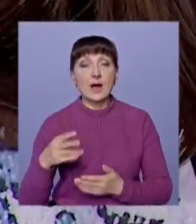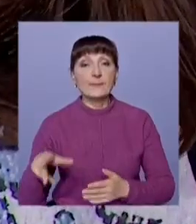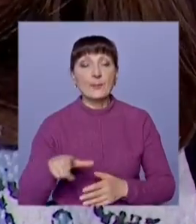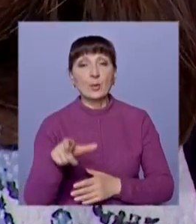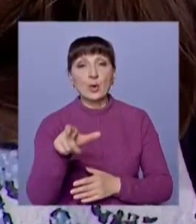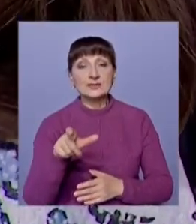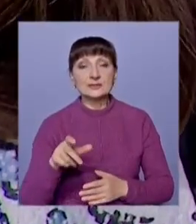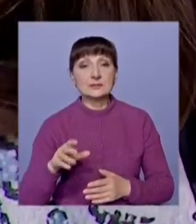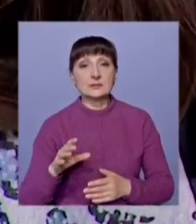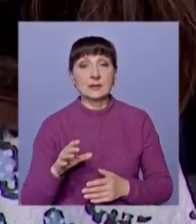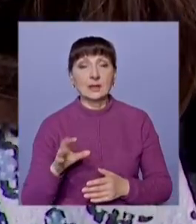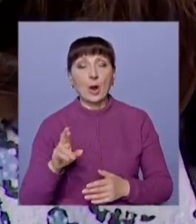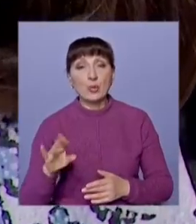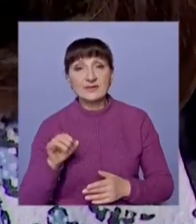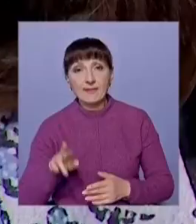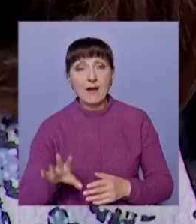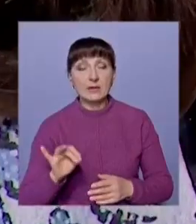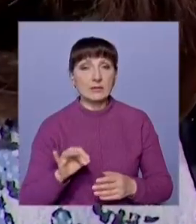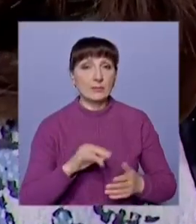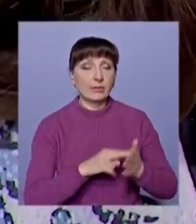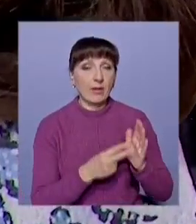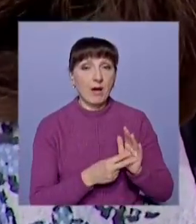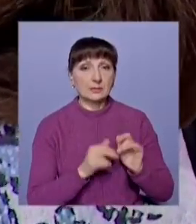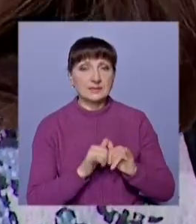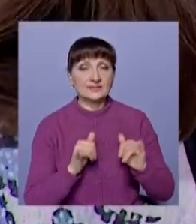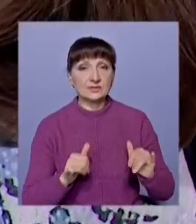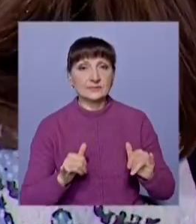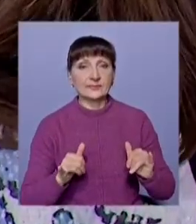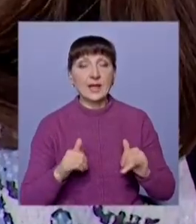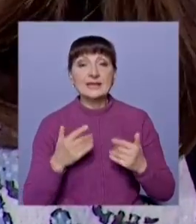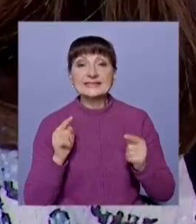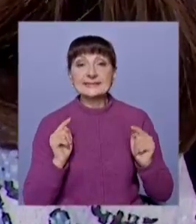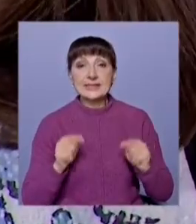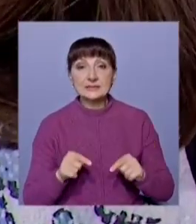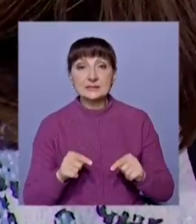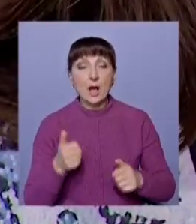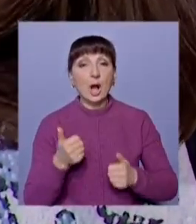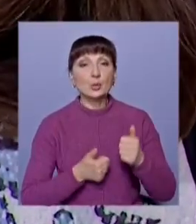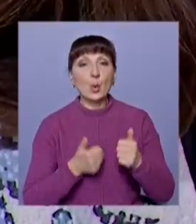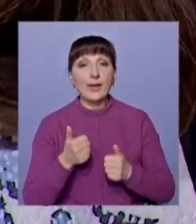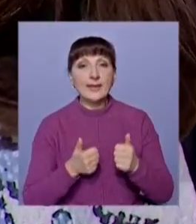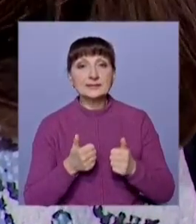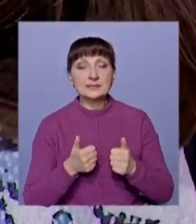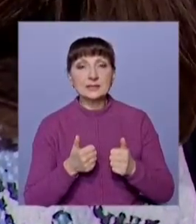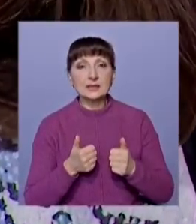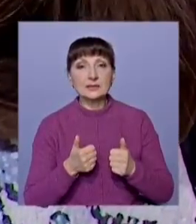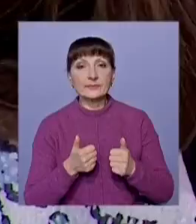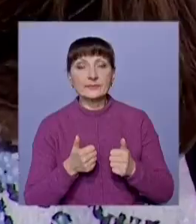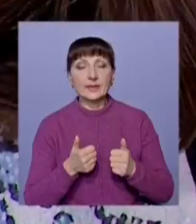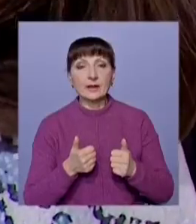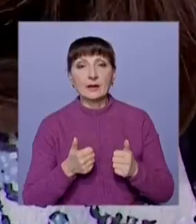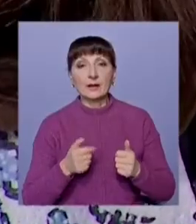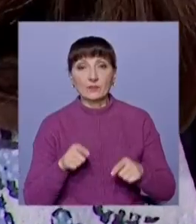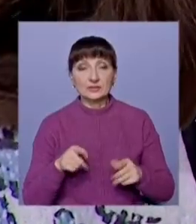и с местными стратегическими планами инфраструктурного развития. Так что здесь конкуренции, по крайней мере, вот если рассматривать